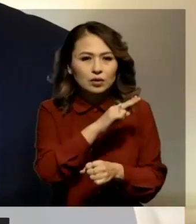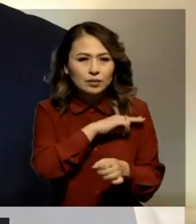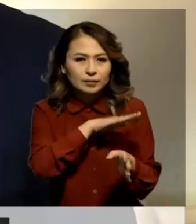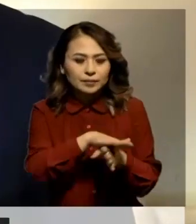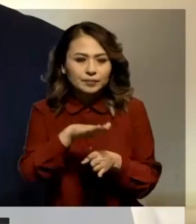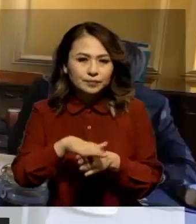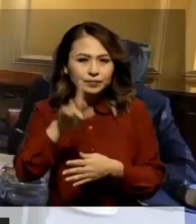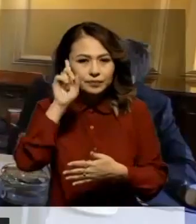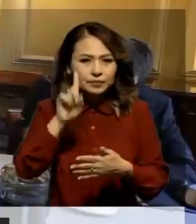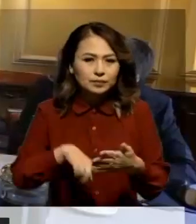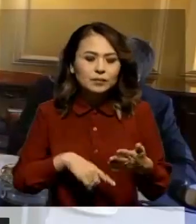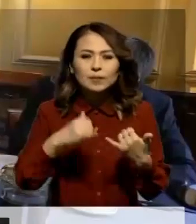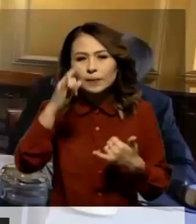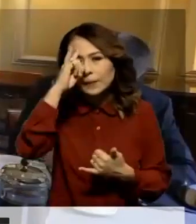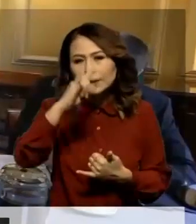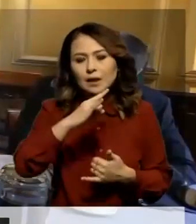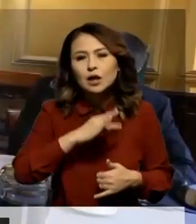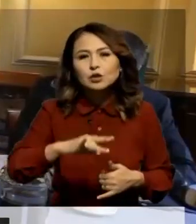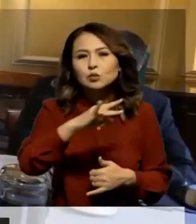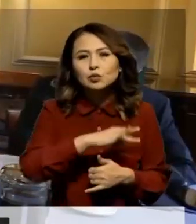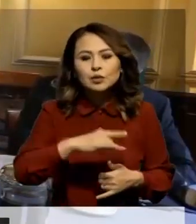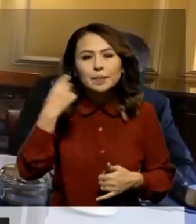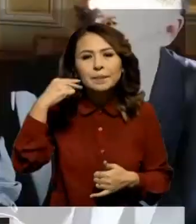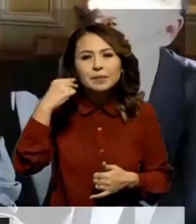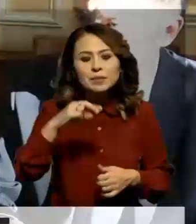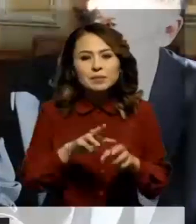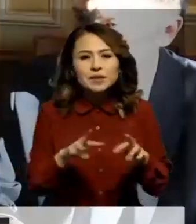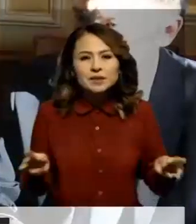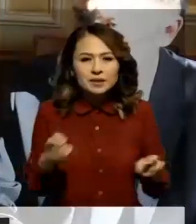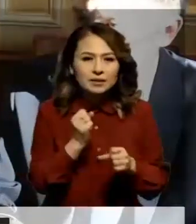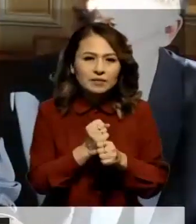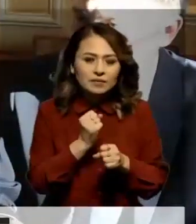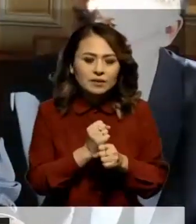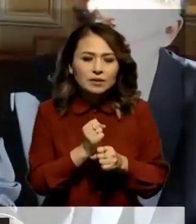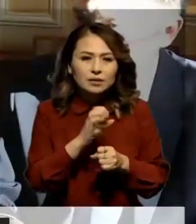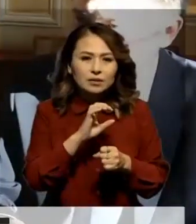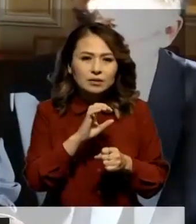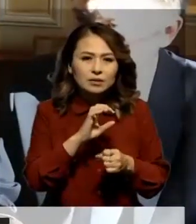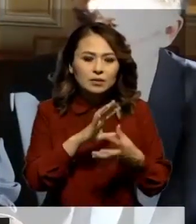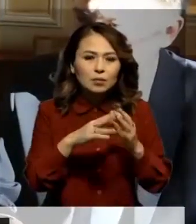деген сенімдеміз. Қазақстан Республикасы премьер-министрінің орынбасары сыртқы істер министрі Мұхтар Тілеуберді,